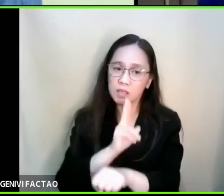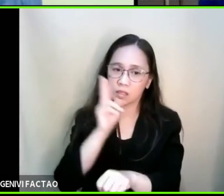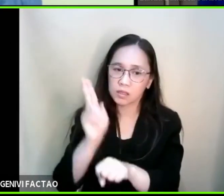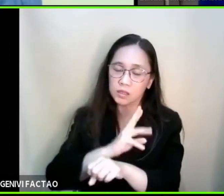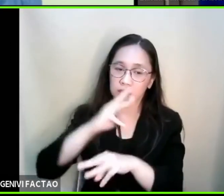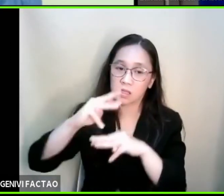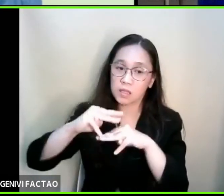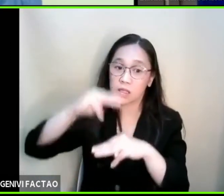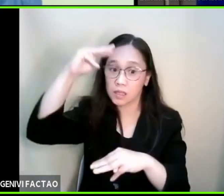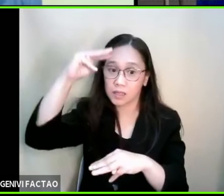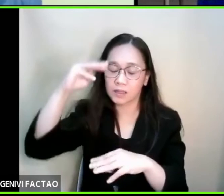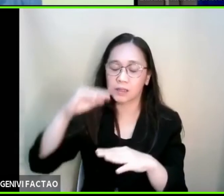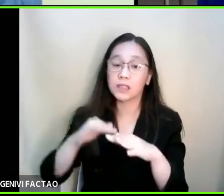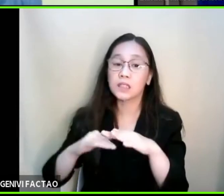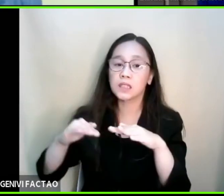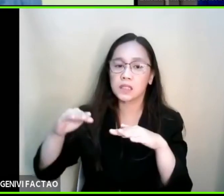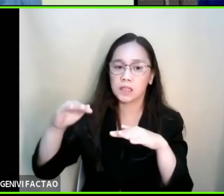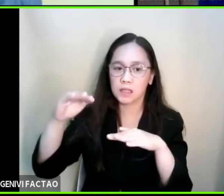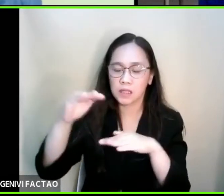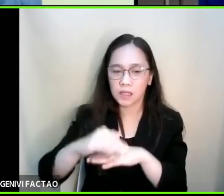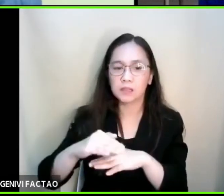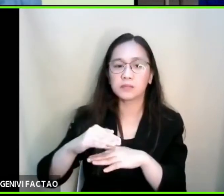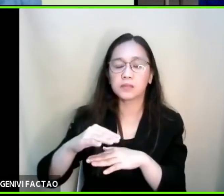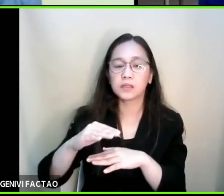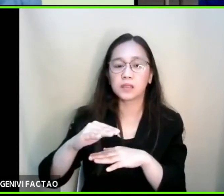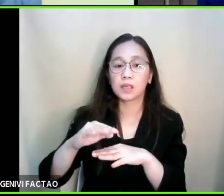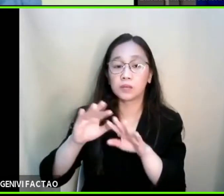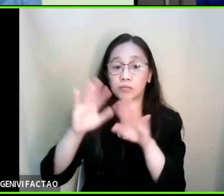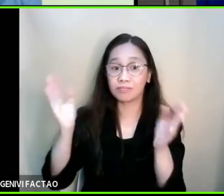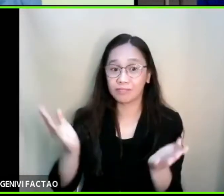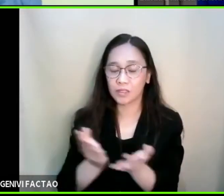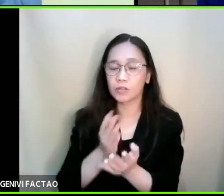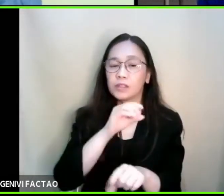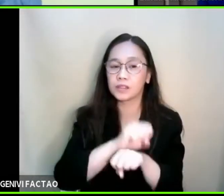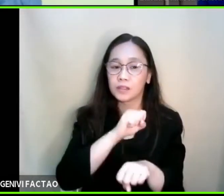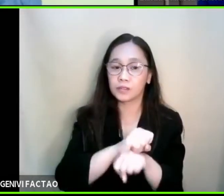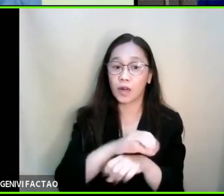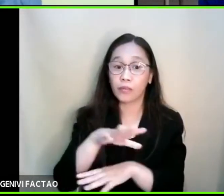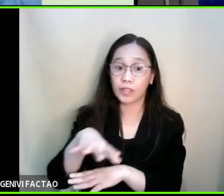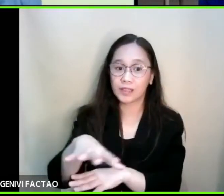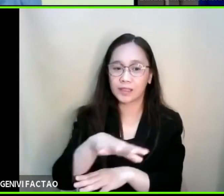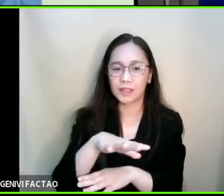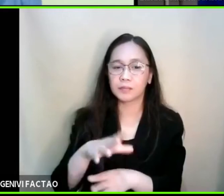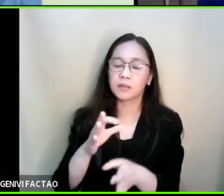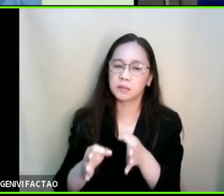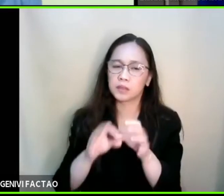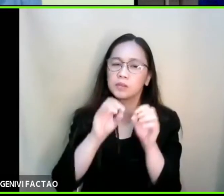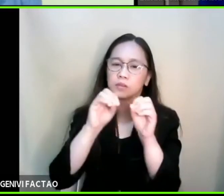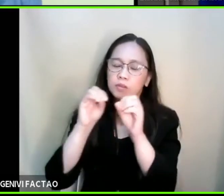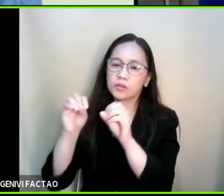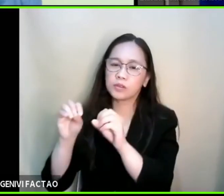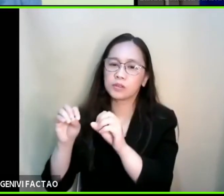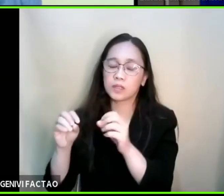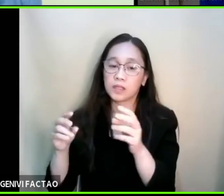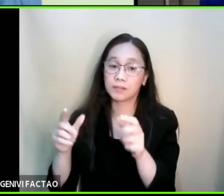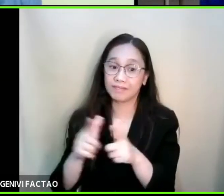that can be a step in the world of work for them, no? So kung sa pagtuturo, these are great